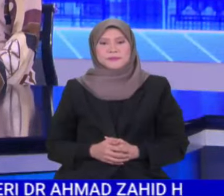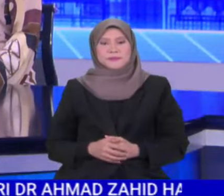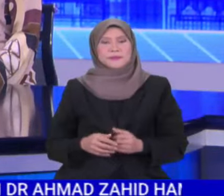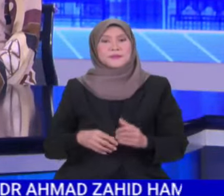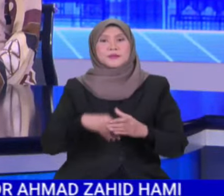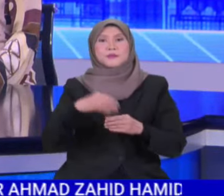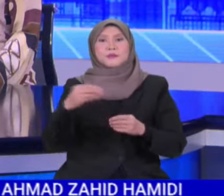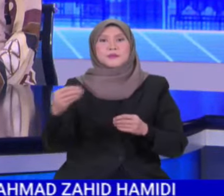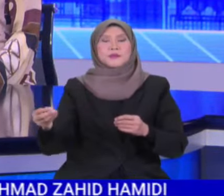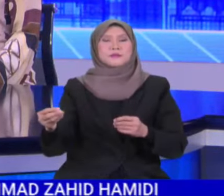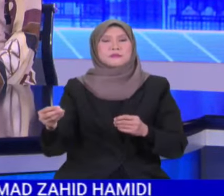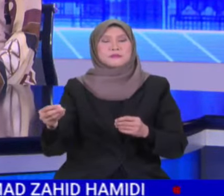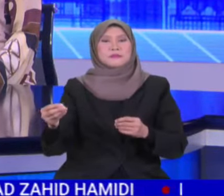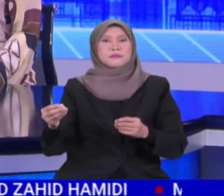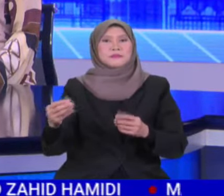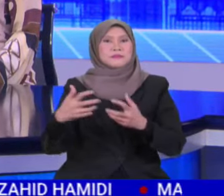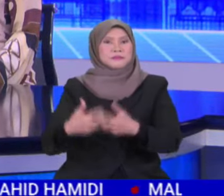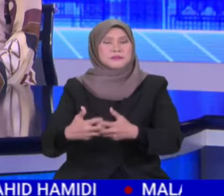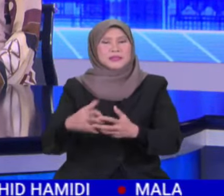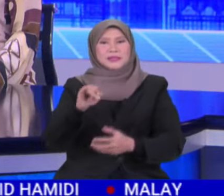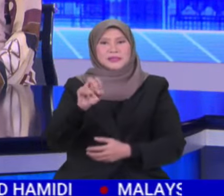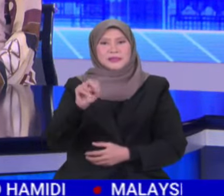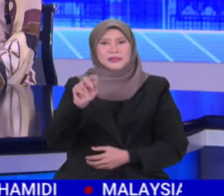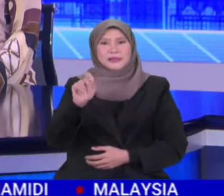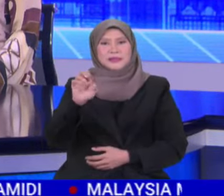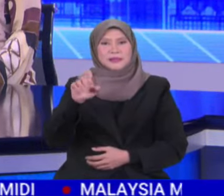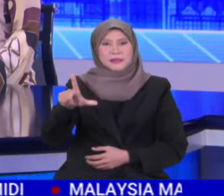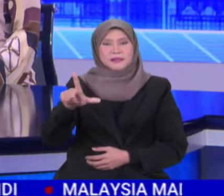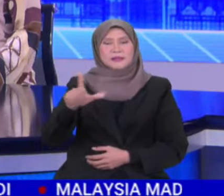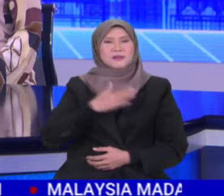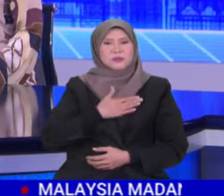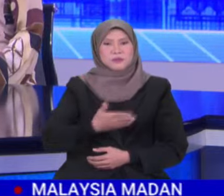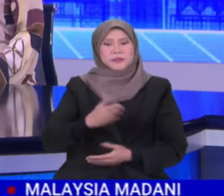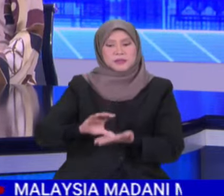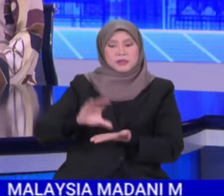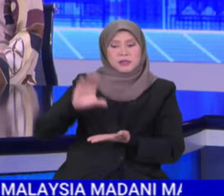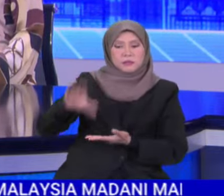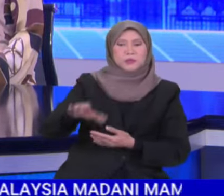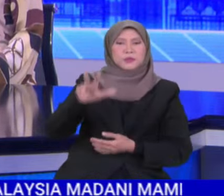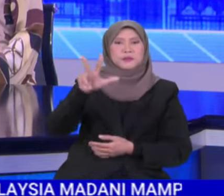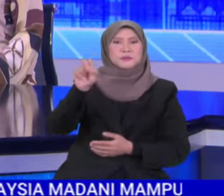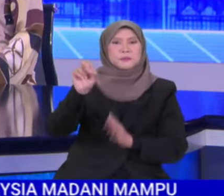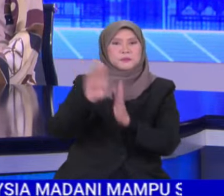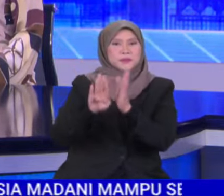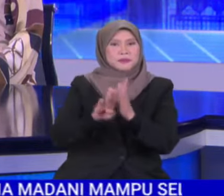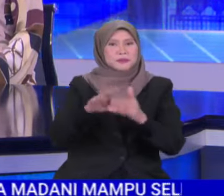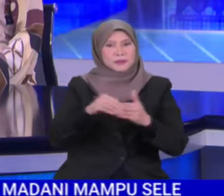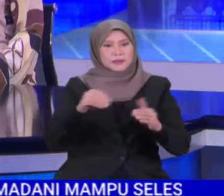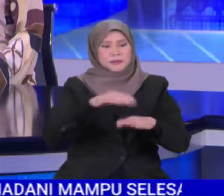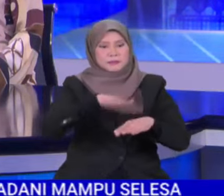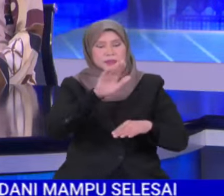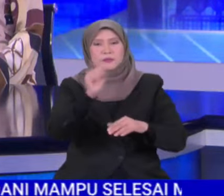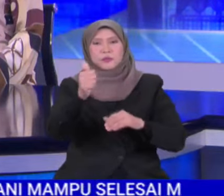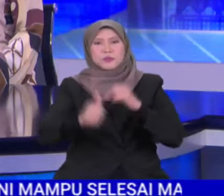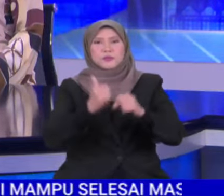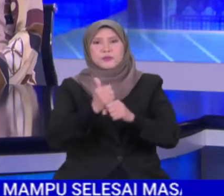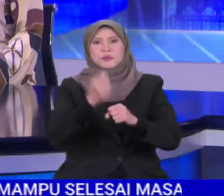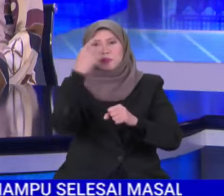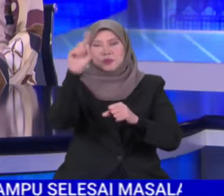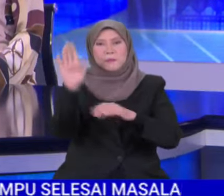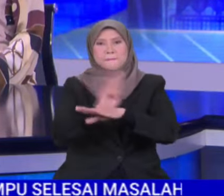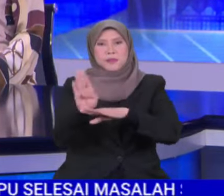Pengeluar semikonduktor terbesar dunia, Intel, menyatakan komitmen untuk melabur RM30 bilion selama lebih 10 tahun bagi